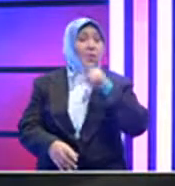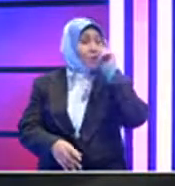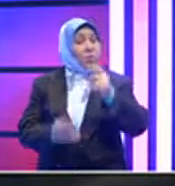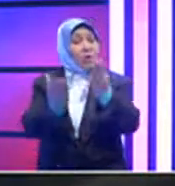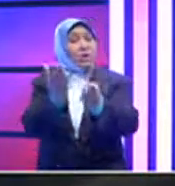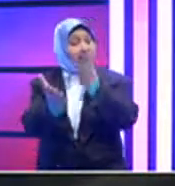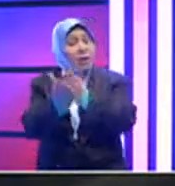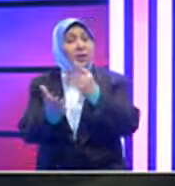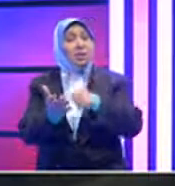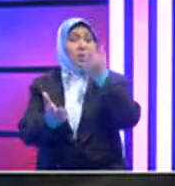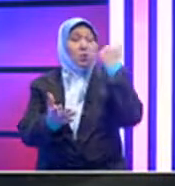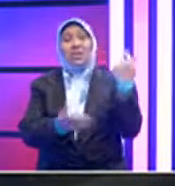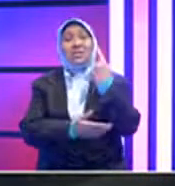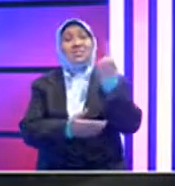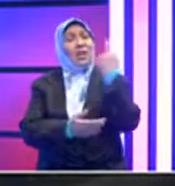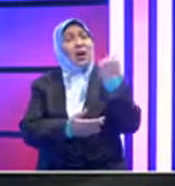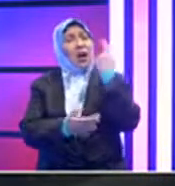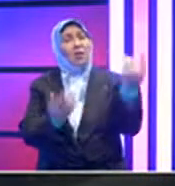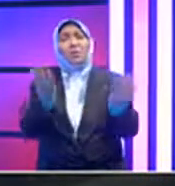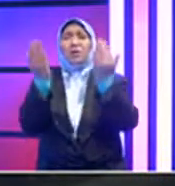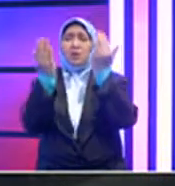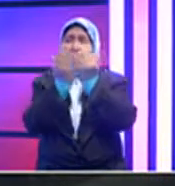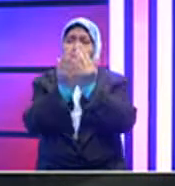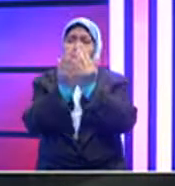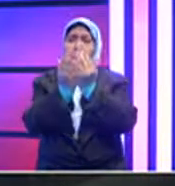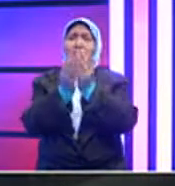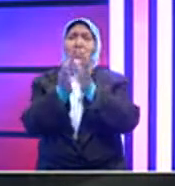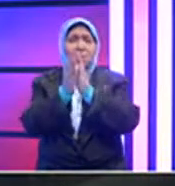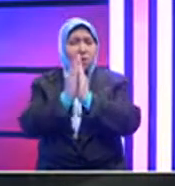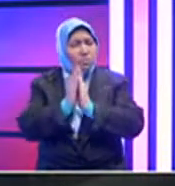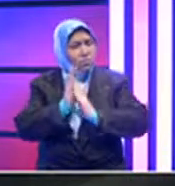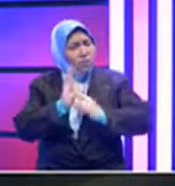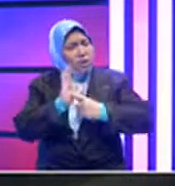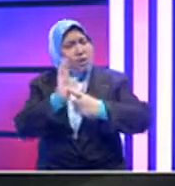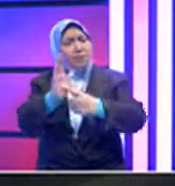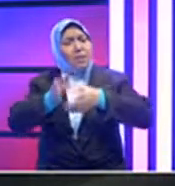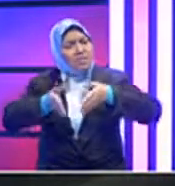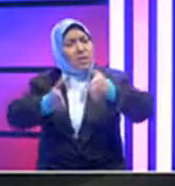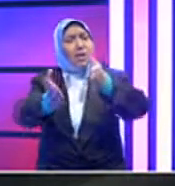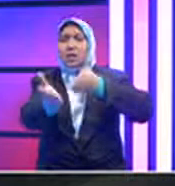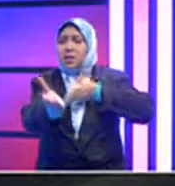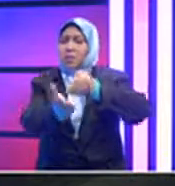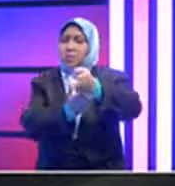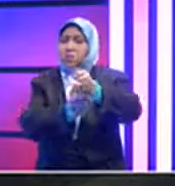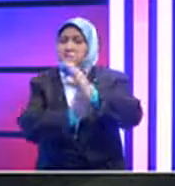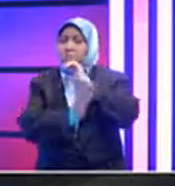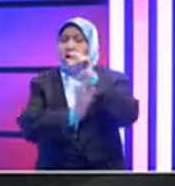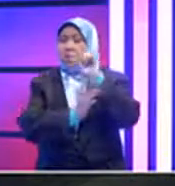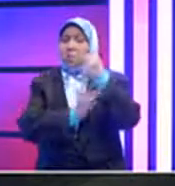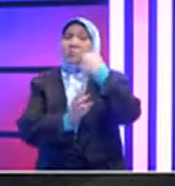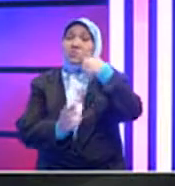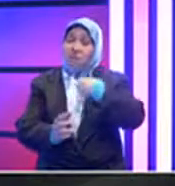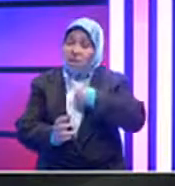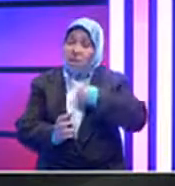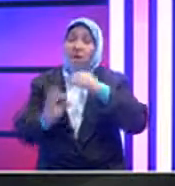Hidayah ini kerennya kita udah selalu berdoa ihdinas sirotol mustaqim tunjukkanlah kami jalan yang lurus dan bukan kepada untuk saya untuk